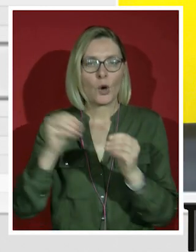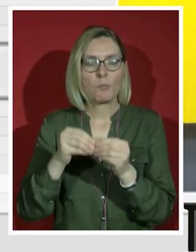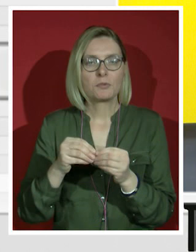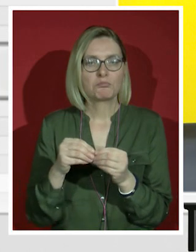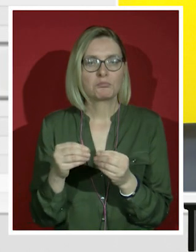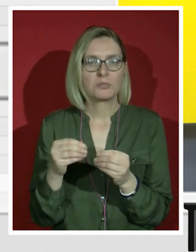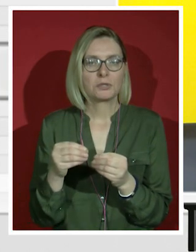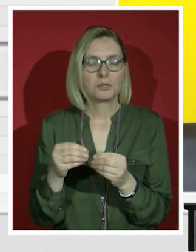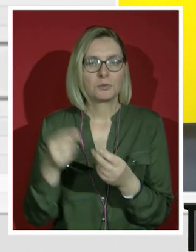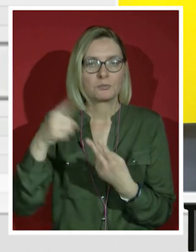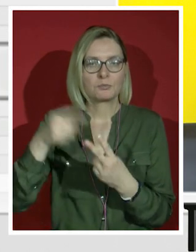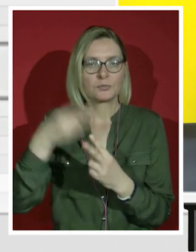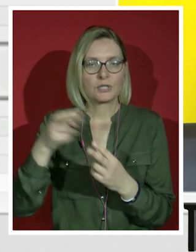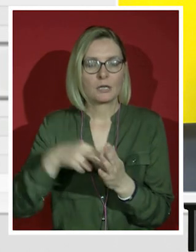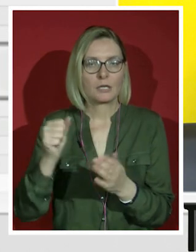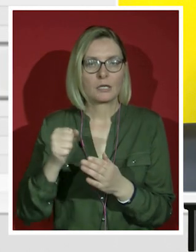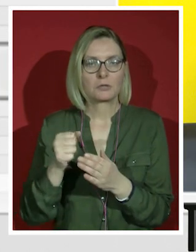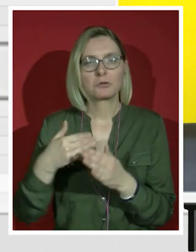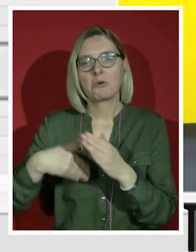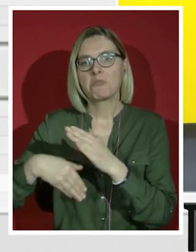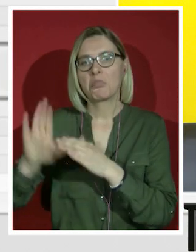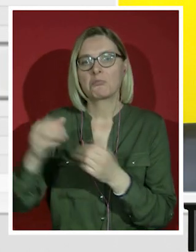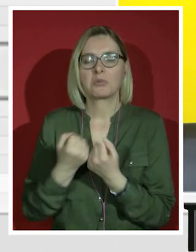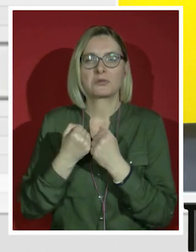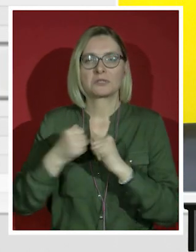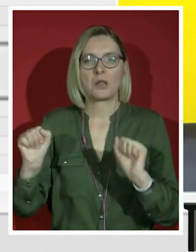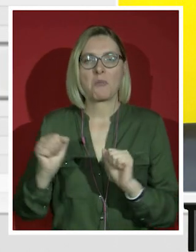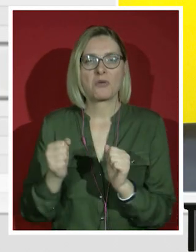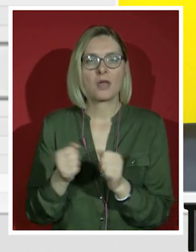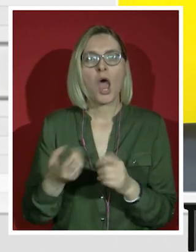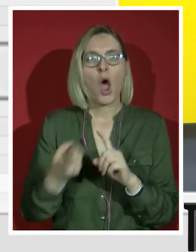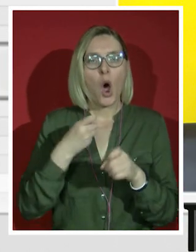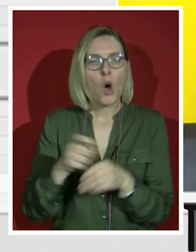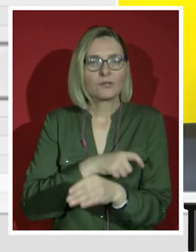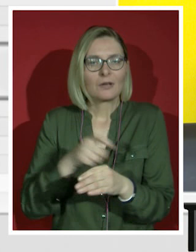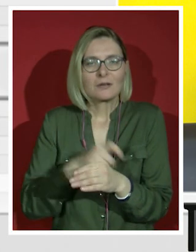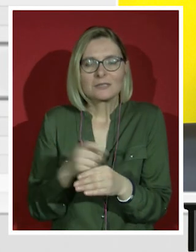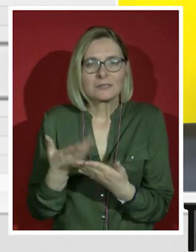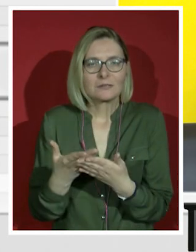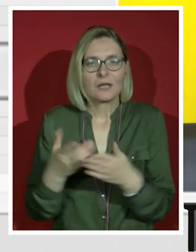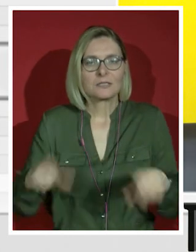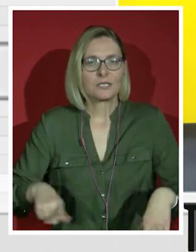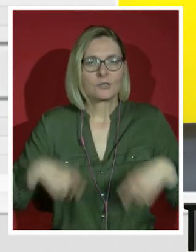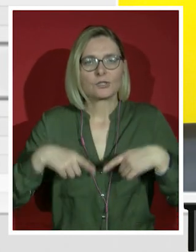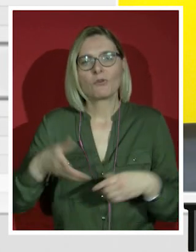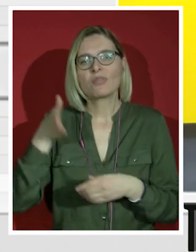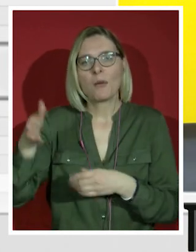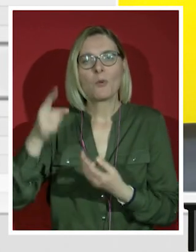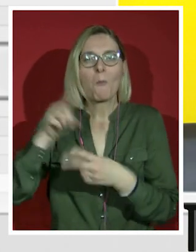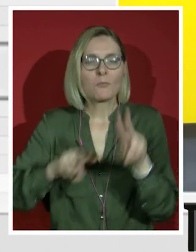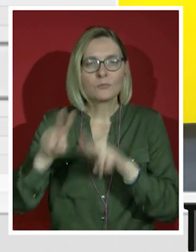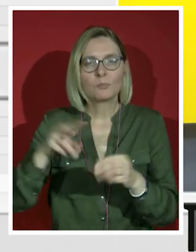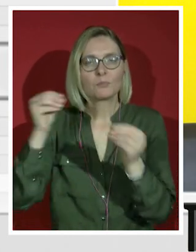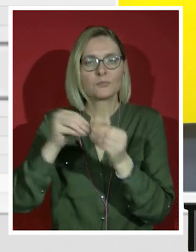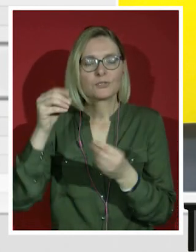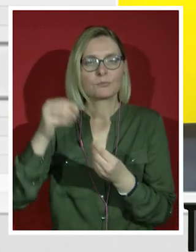некоја, како, ето, издуван вентил. Од стресниот начин на живот. Стресниот начин на живот, точно така. Од самата